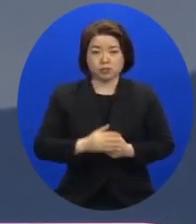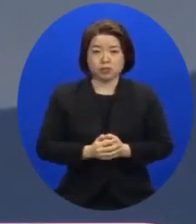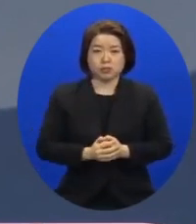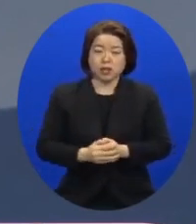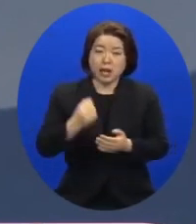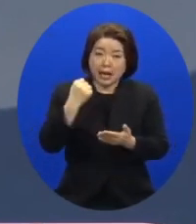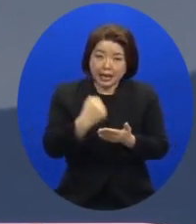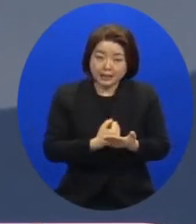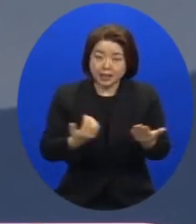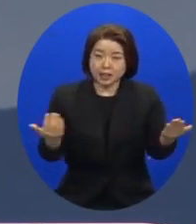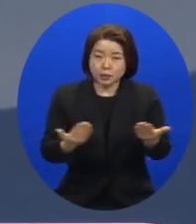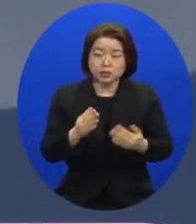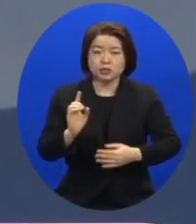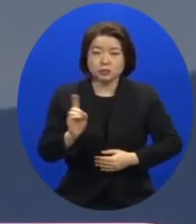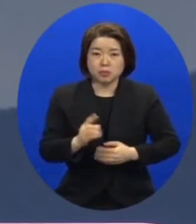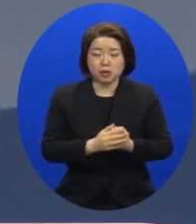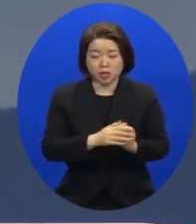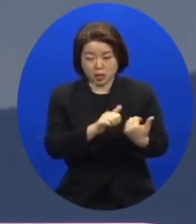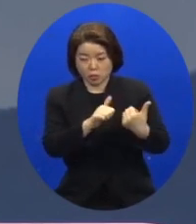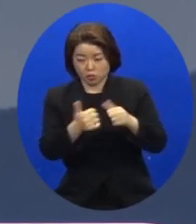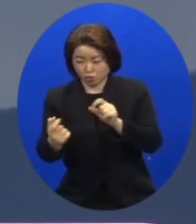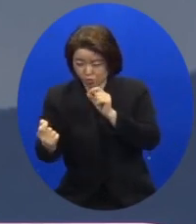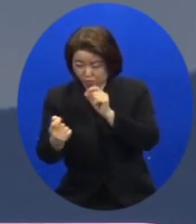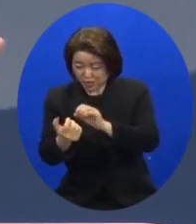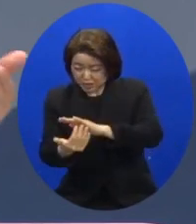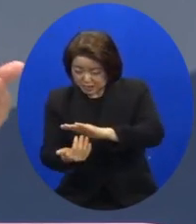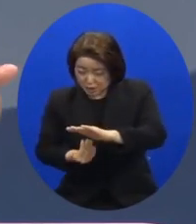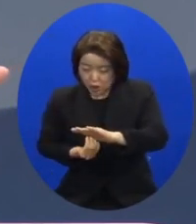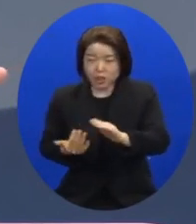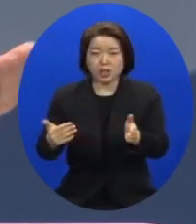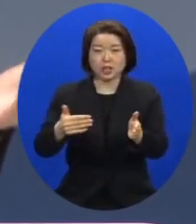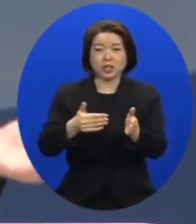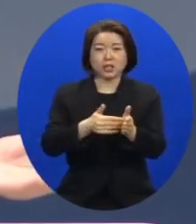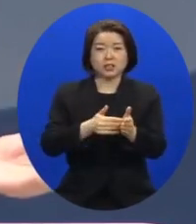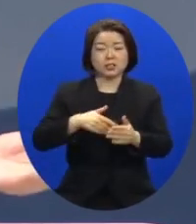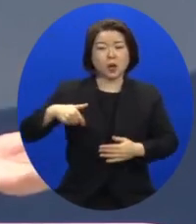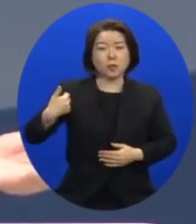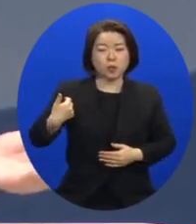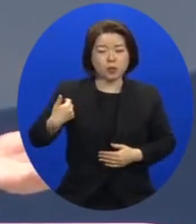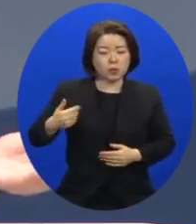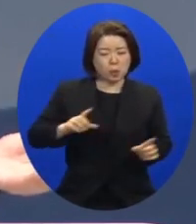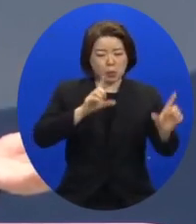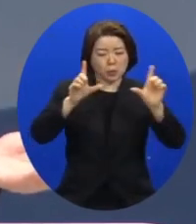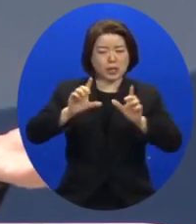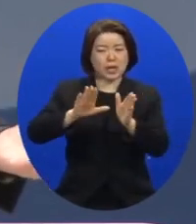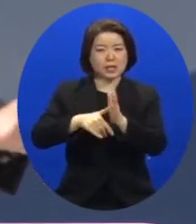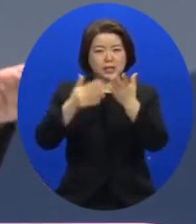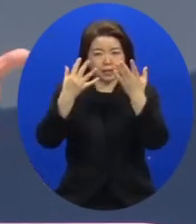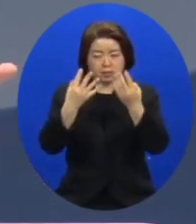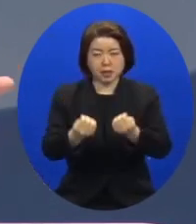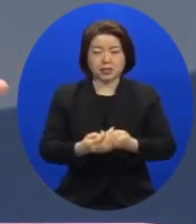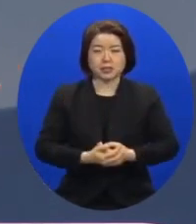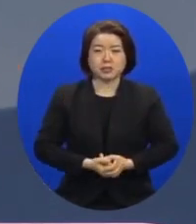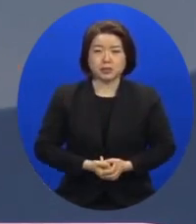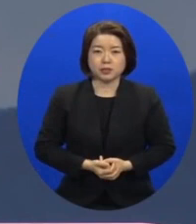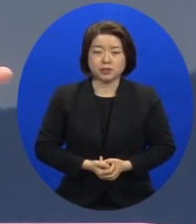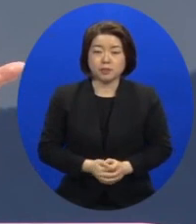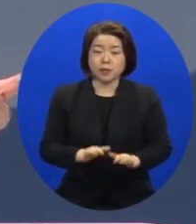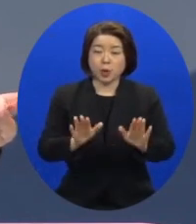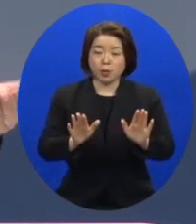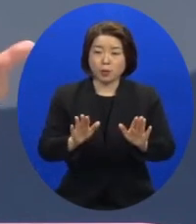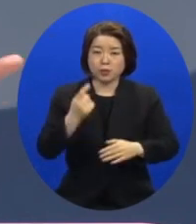죽음 앞에 서기 전까지 그걸 모르고 지날 때가 많다는 것입니다 오늘